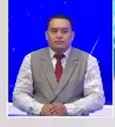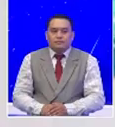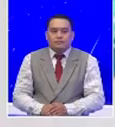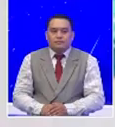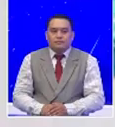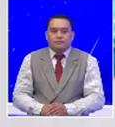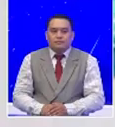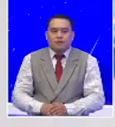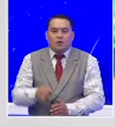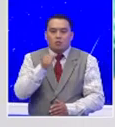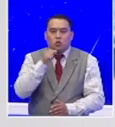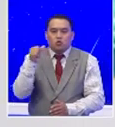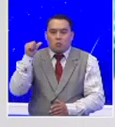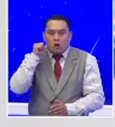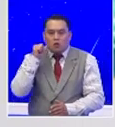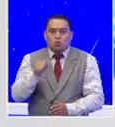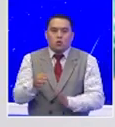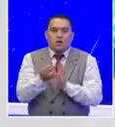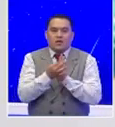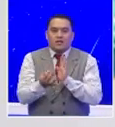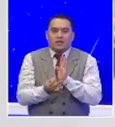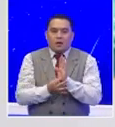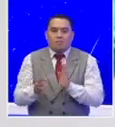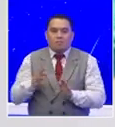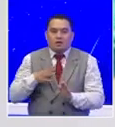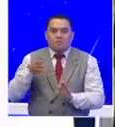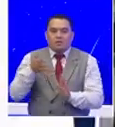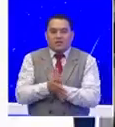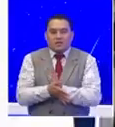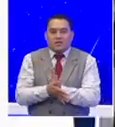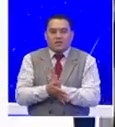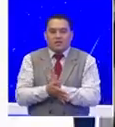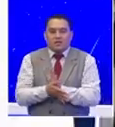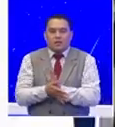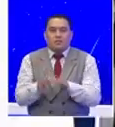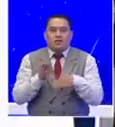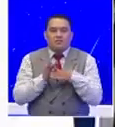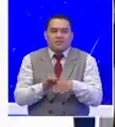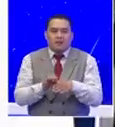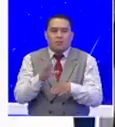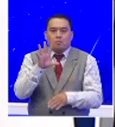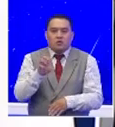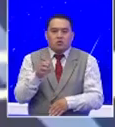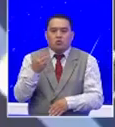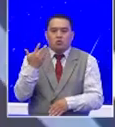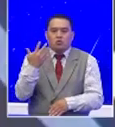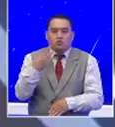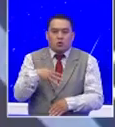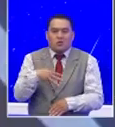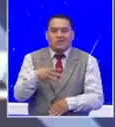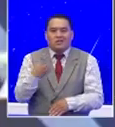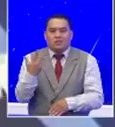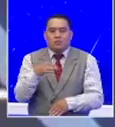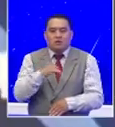В принципе, в прошлом году на проведение ЕНТ было потрачено именно на проведение ЕНТ 543 миллиона, чуть